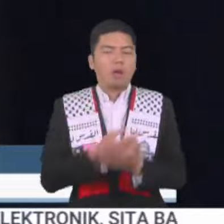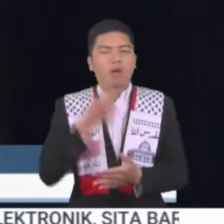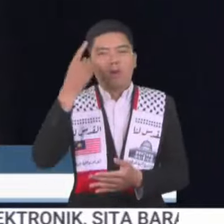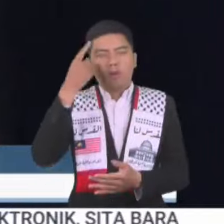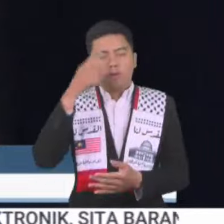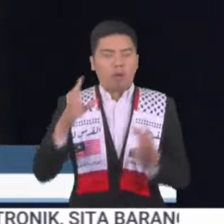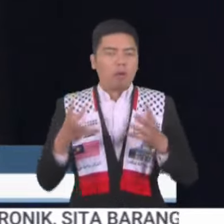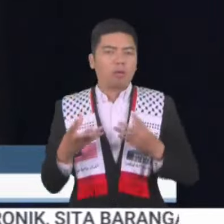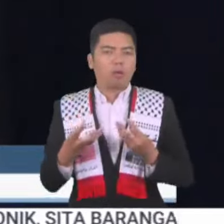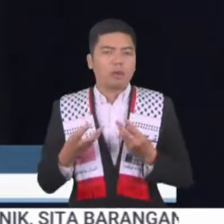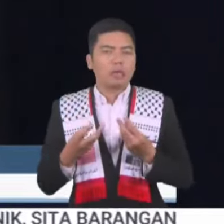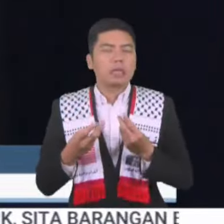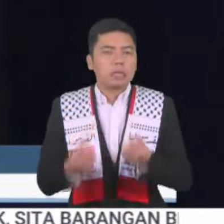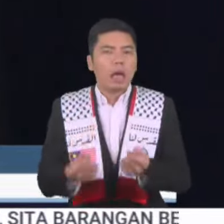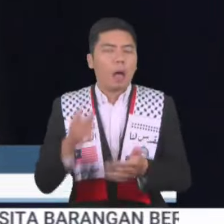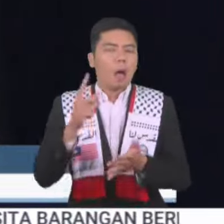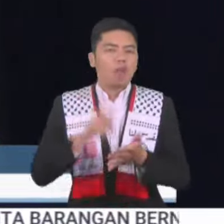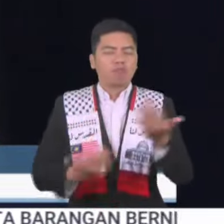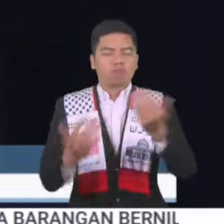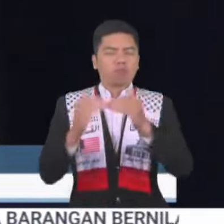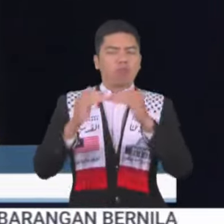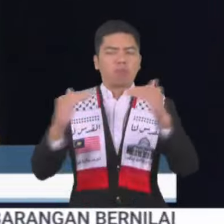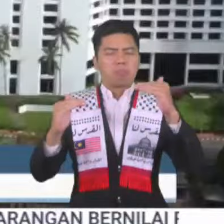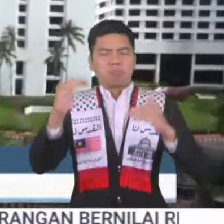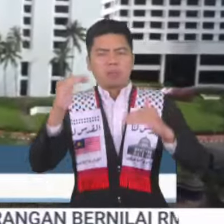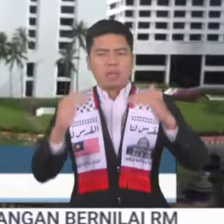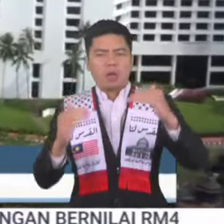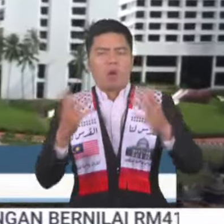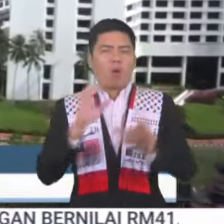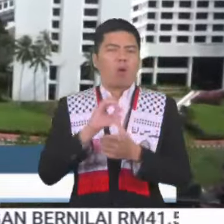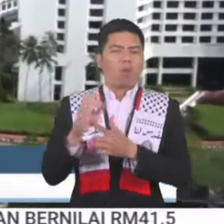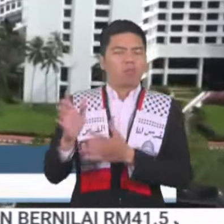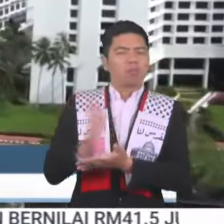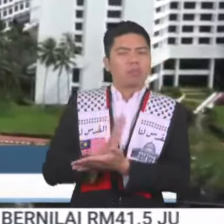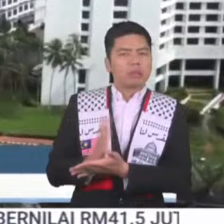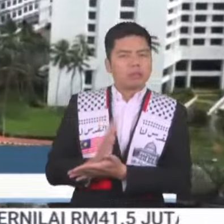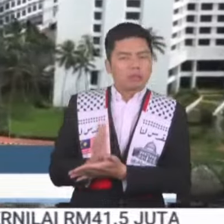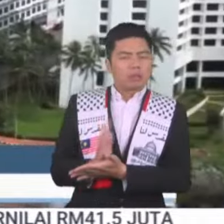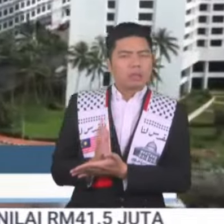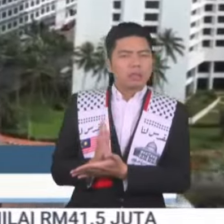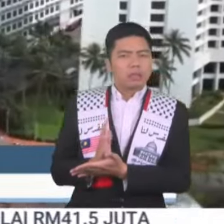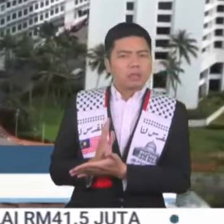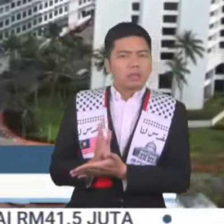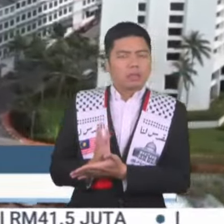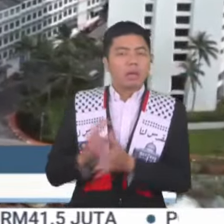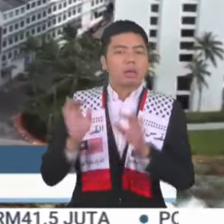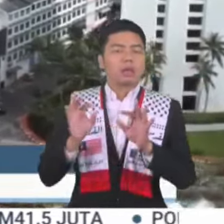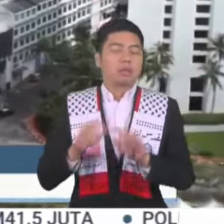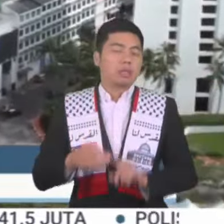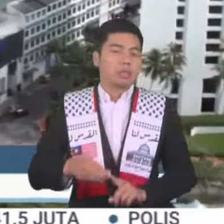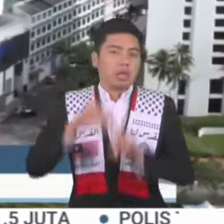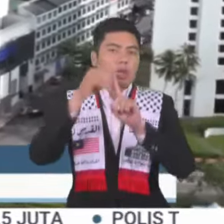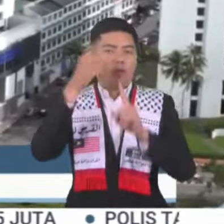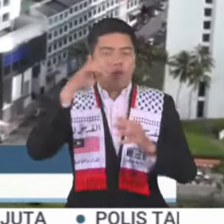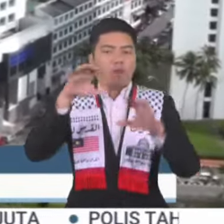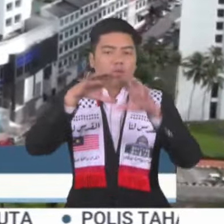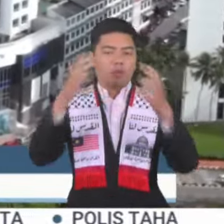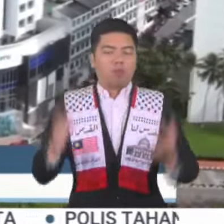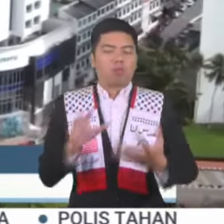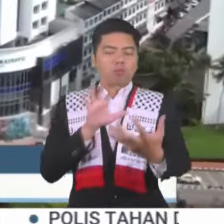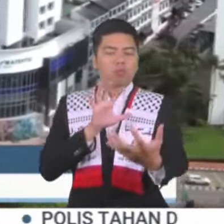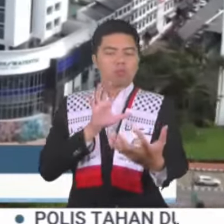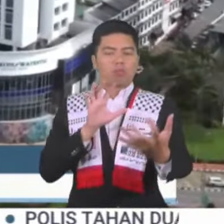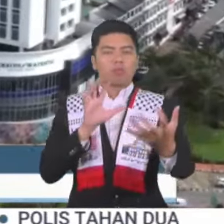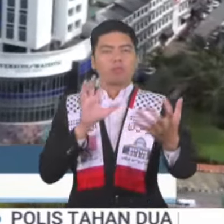perubahan dan ketidakpastian, terutama ketika dunia bergerak menuju ke